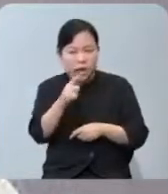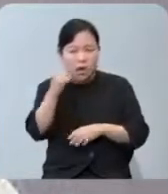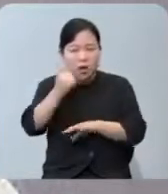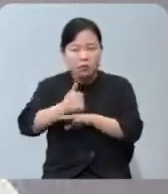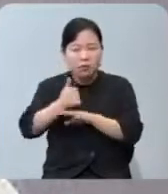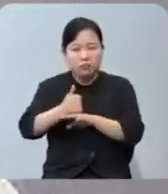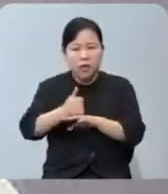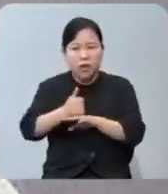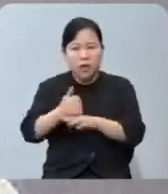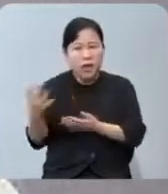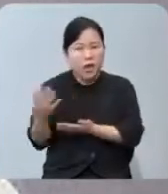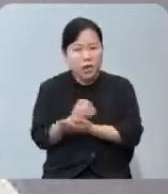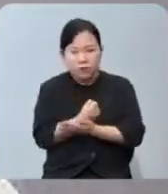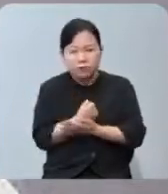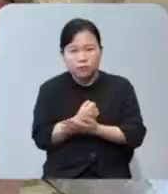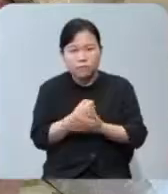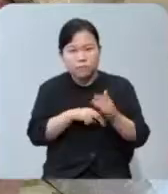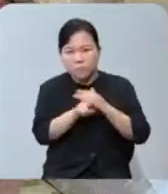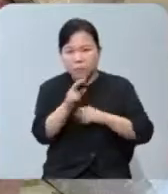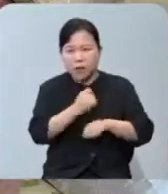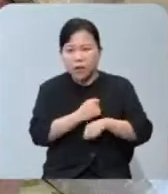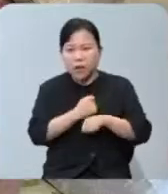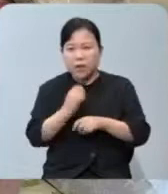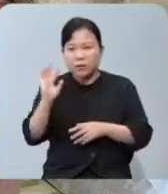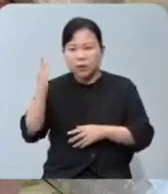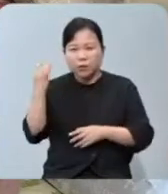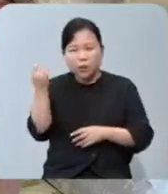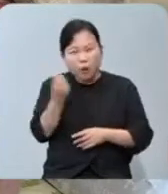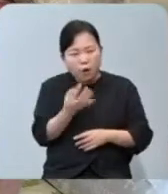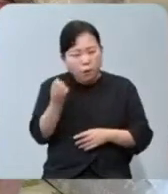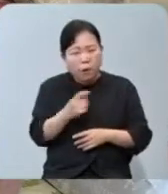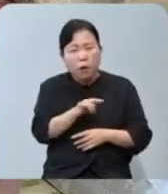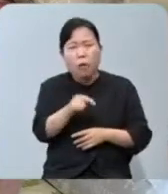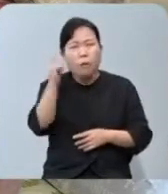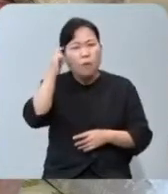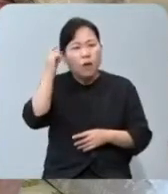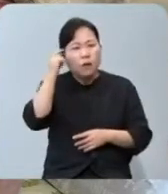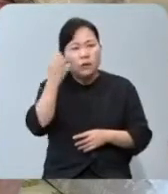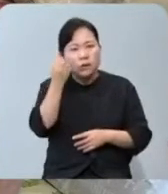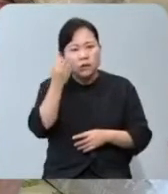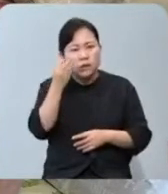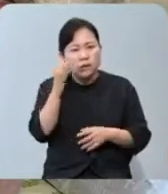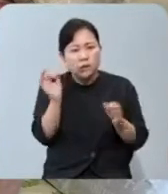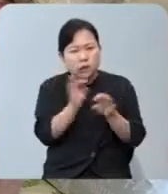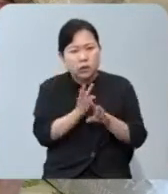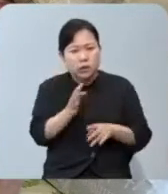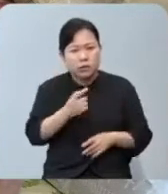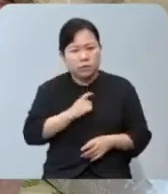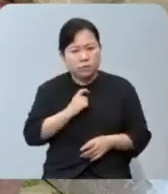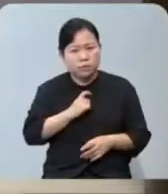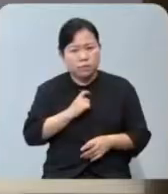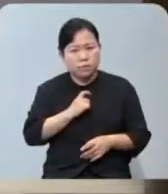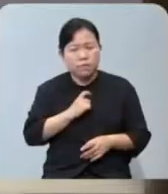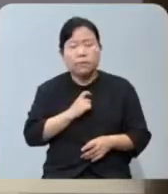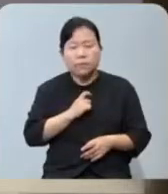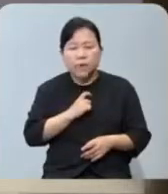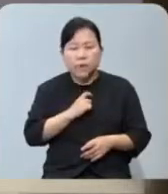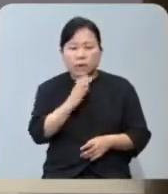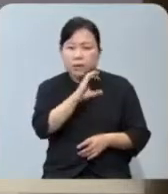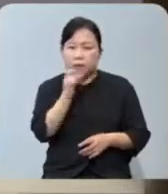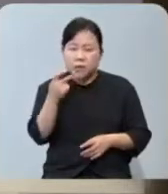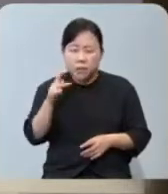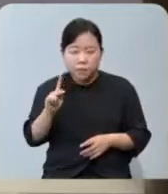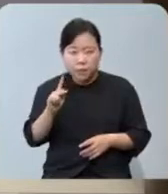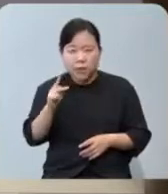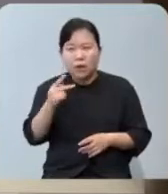현수막을 품에 안고 사라집니다 최근 수차례 현수막이 훼손되거나 사라진 걸 수상이 여긴 피해 업주는 cctv